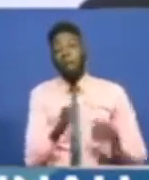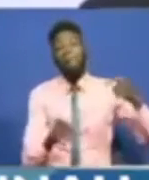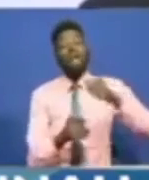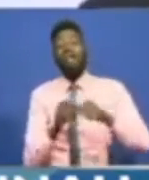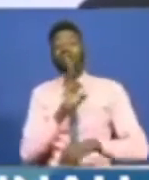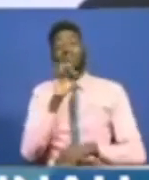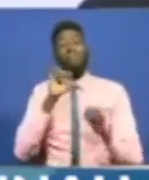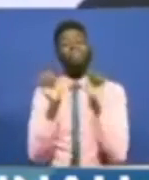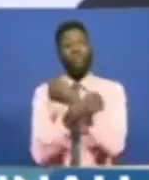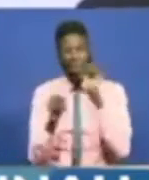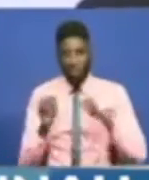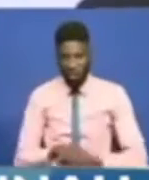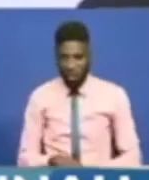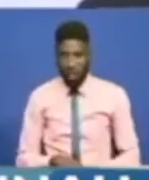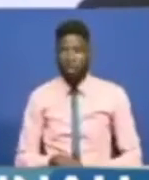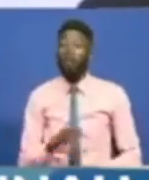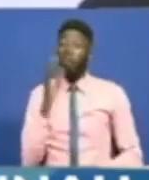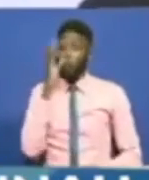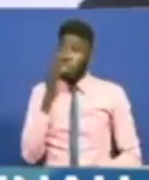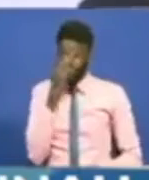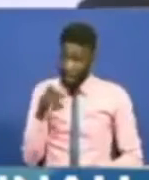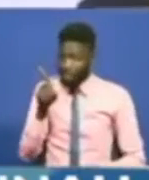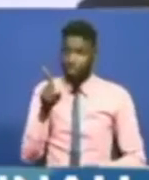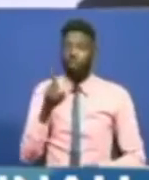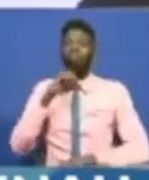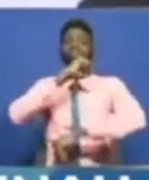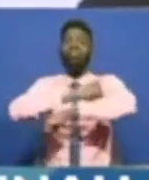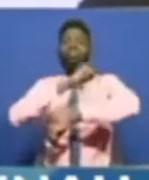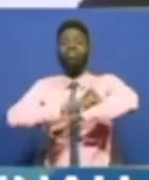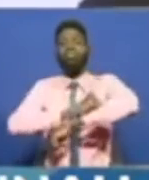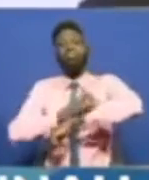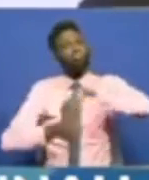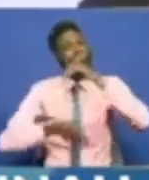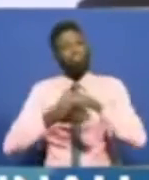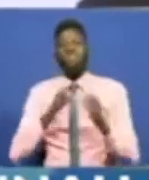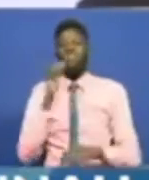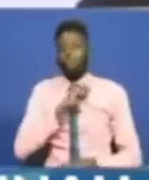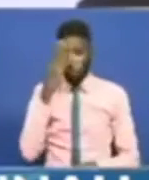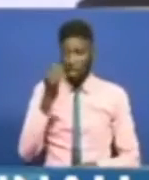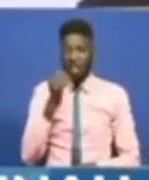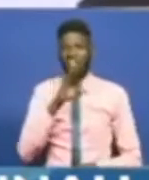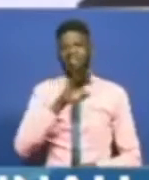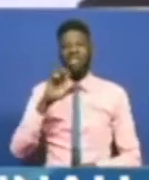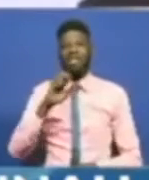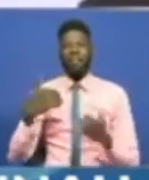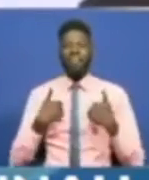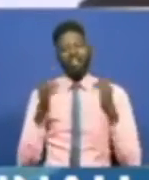Kibaki alifutwa kwa shule kwa ukosefu ya karo ya shule.